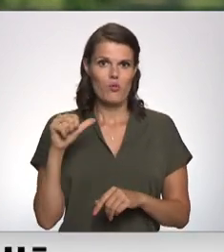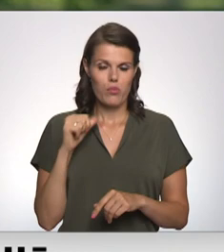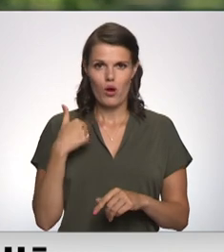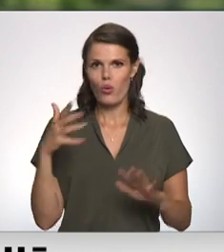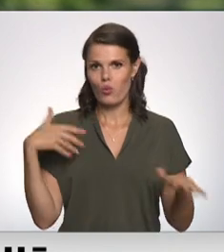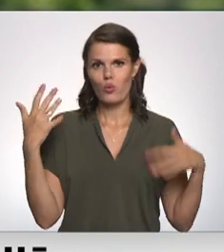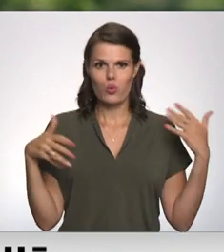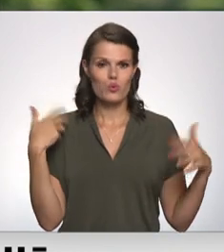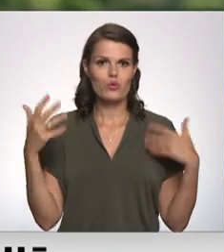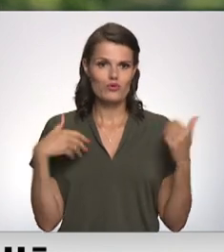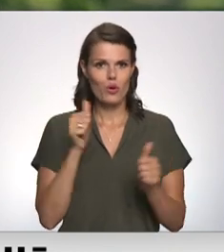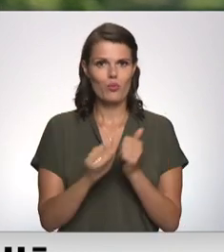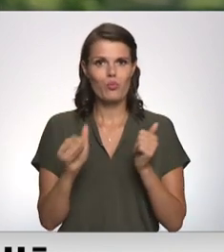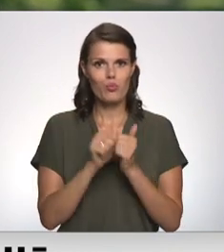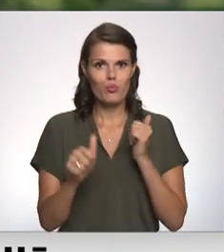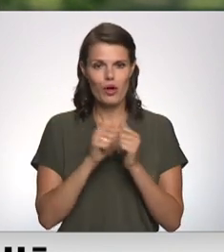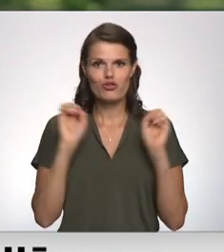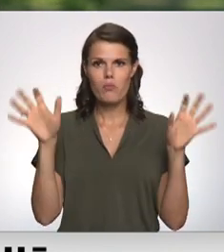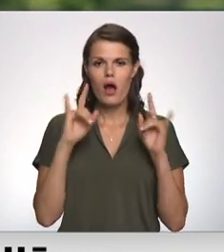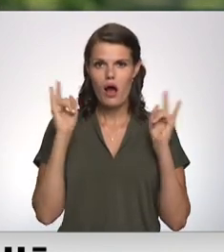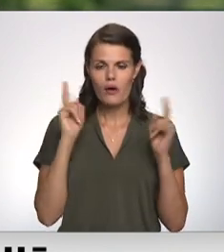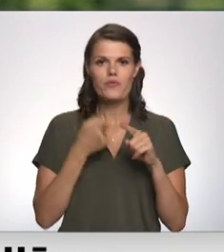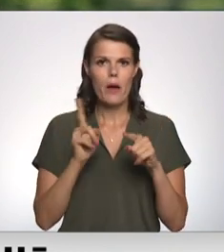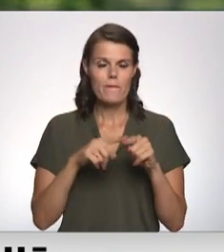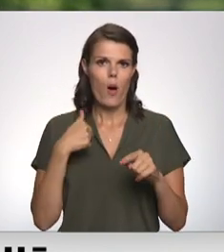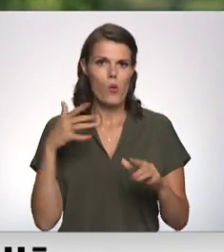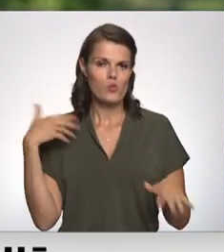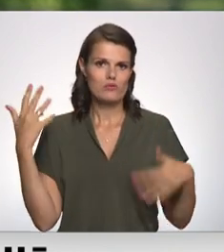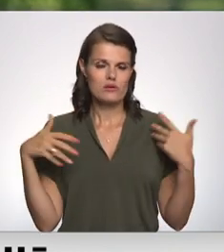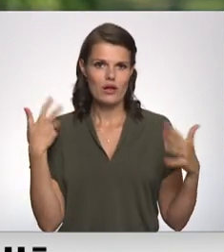viņiem uztraucos. Bieži ir gaisa trauksmes, tāpēc ir uztraukums.